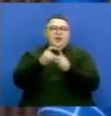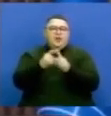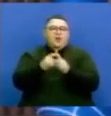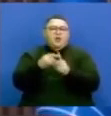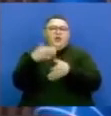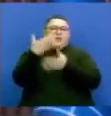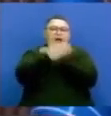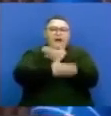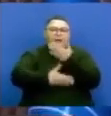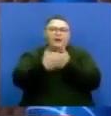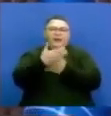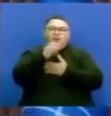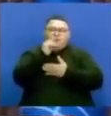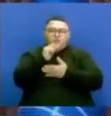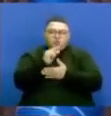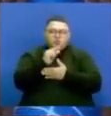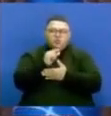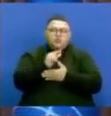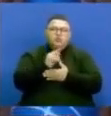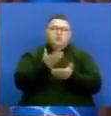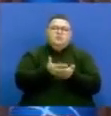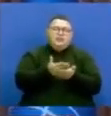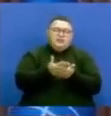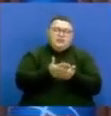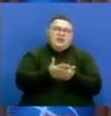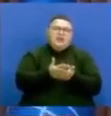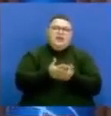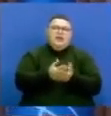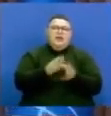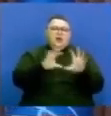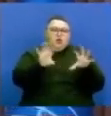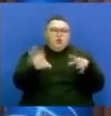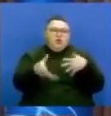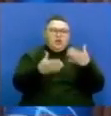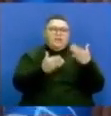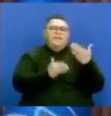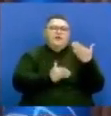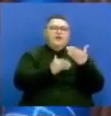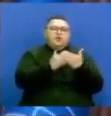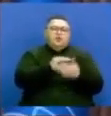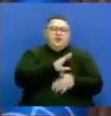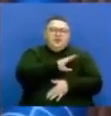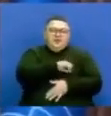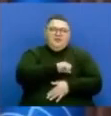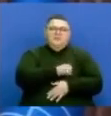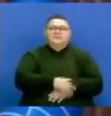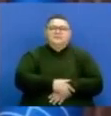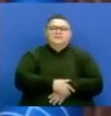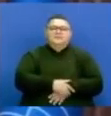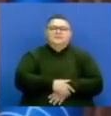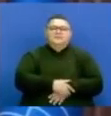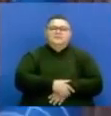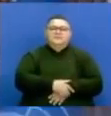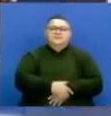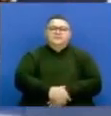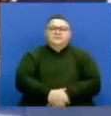pertimbangan terhadap keanggotaan penuh Palestina sebagai anggota PBB.